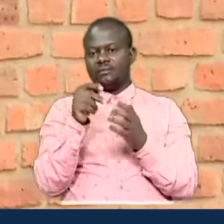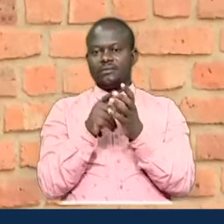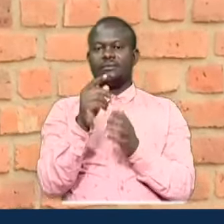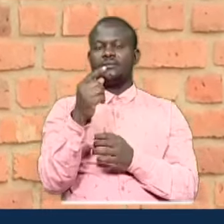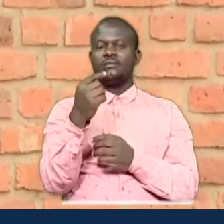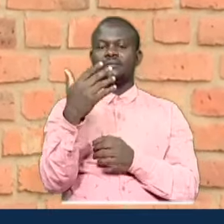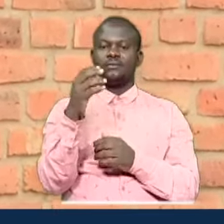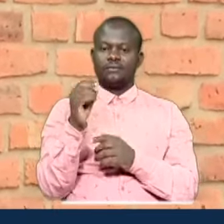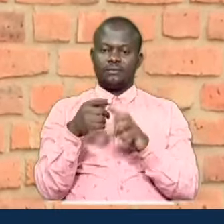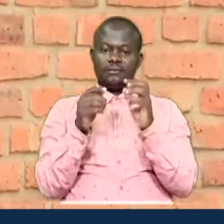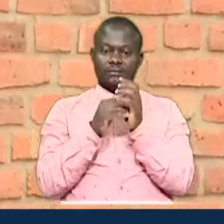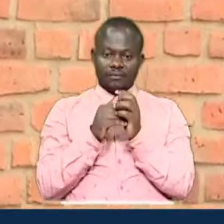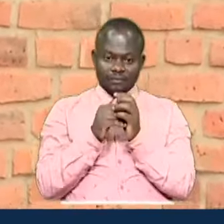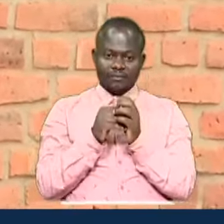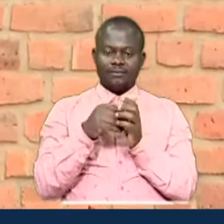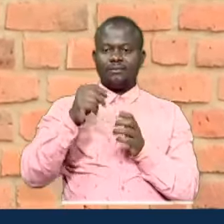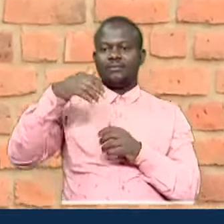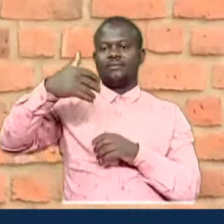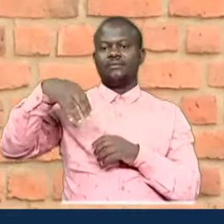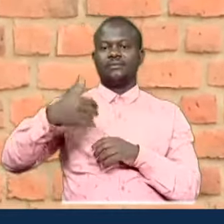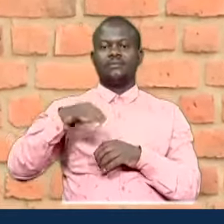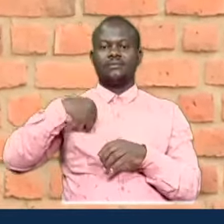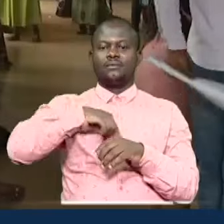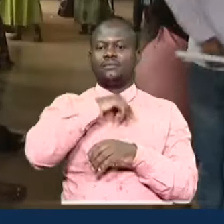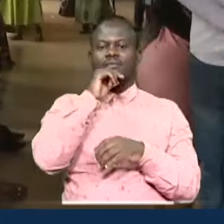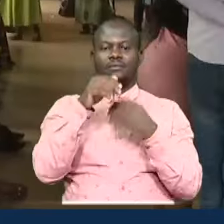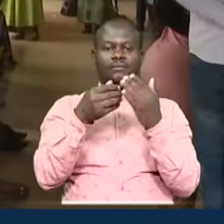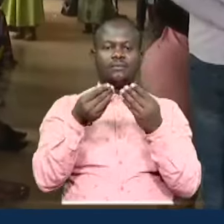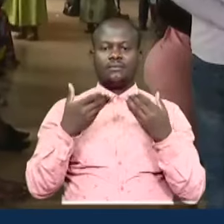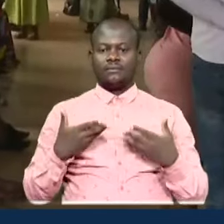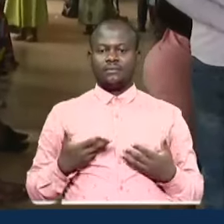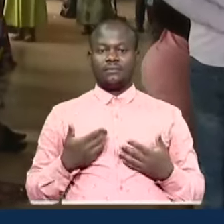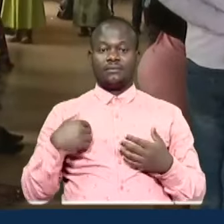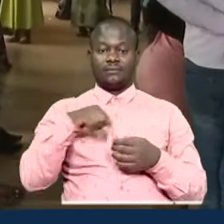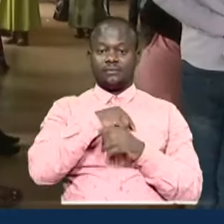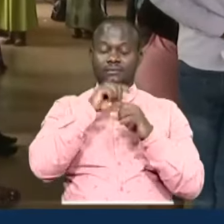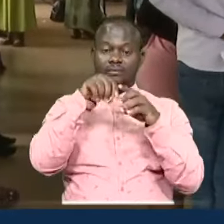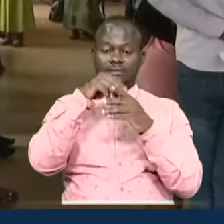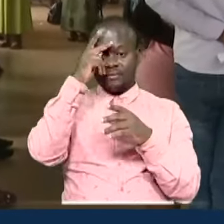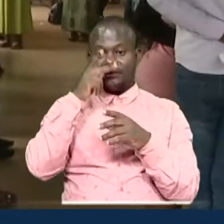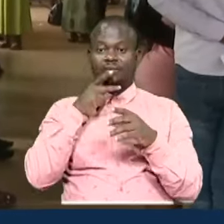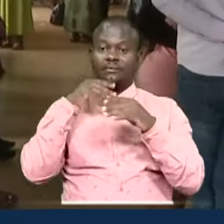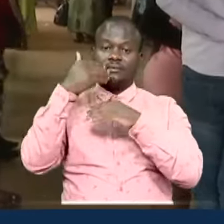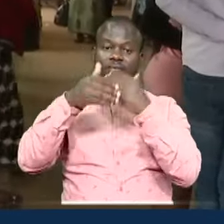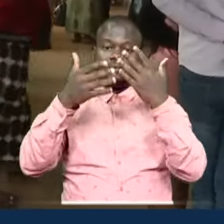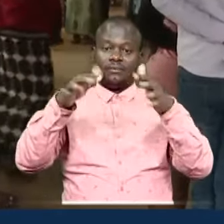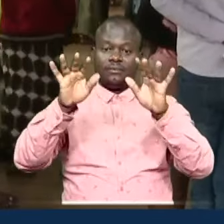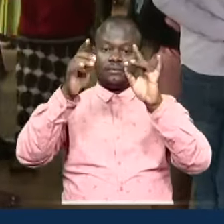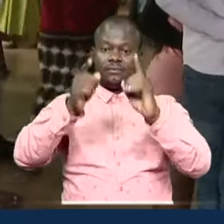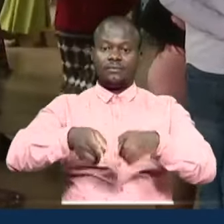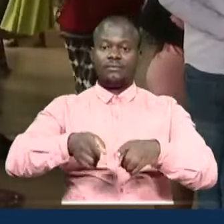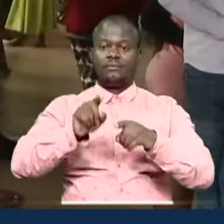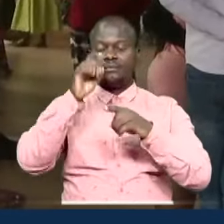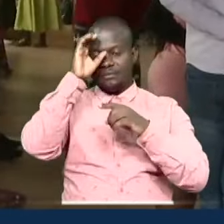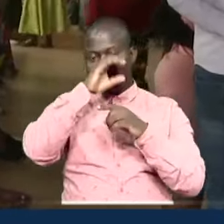gutyo ariko ibinini bihenze ntago bajya babiduha. Ngo nazanye umubyeyi maje kumugeza hangaha ngiye